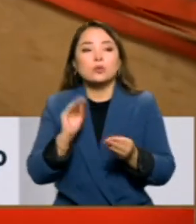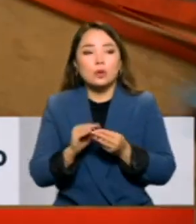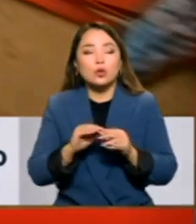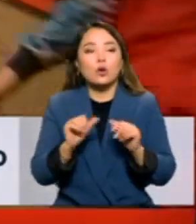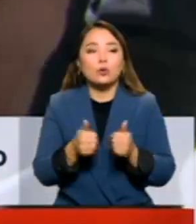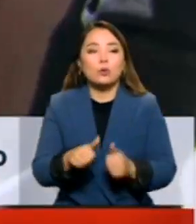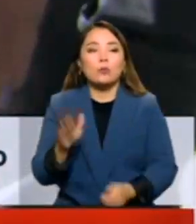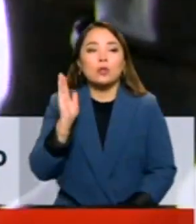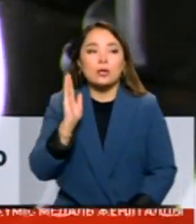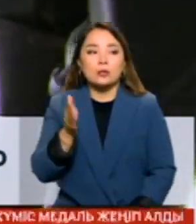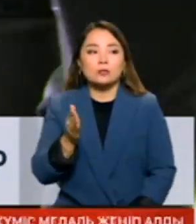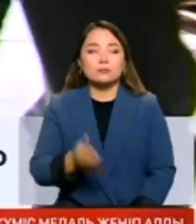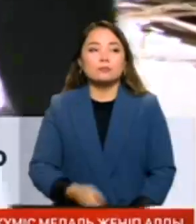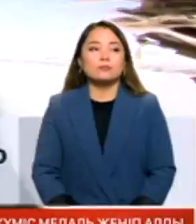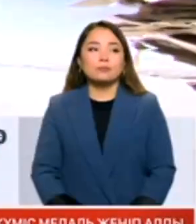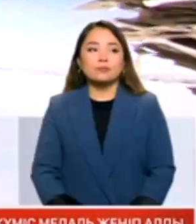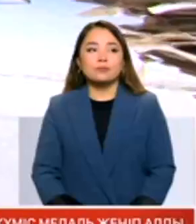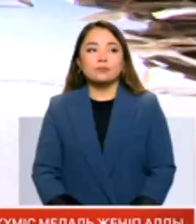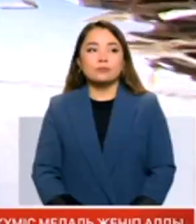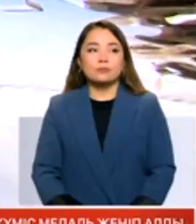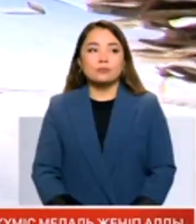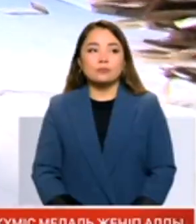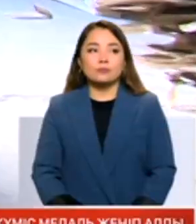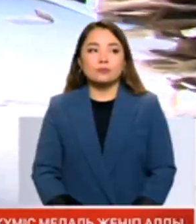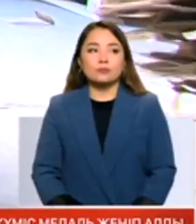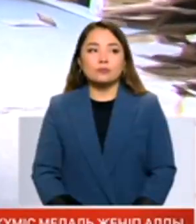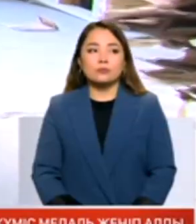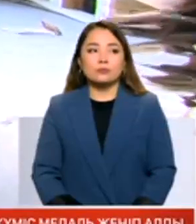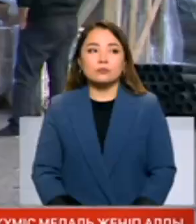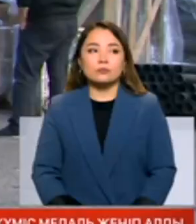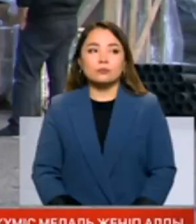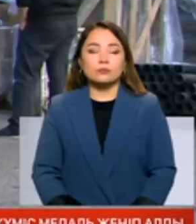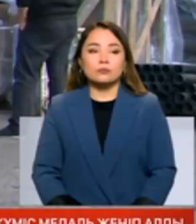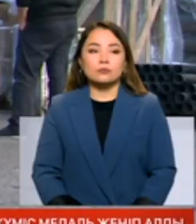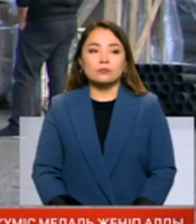ұйымдастырылып тұрмақ. Азамат Бейбітұлы, Сұңқарбек Қайсин, Қазақстан ұлттық арнасы, Астана.